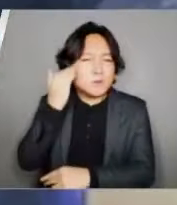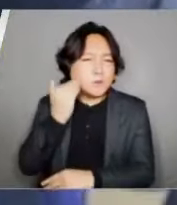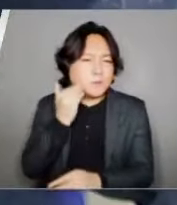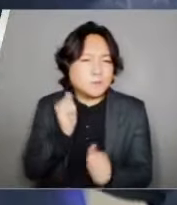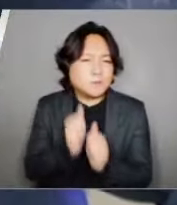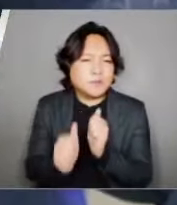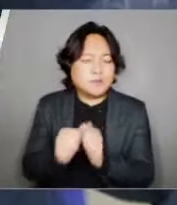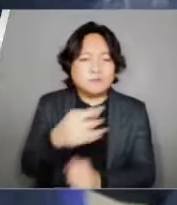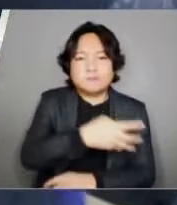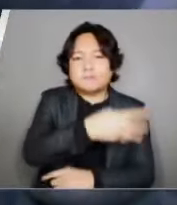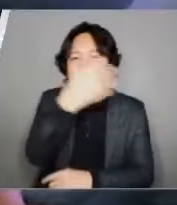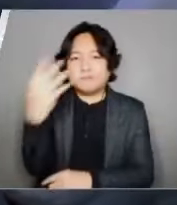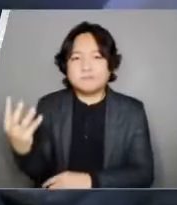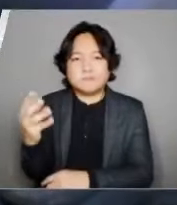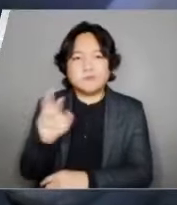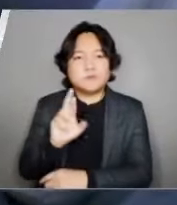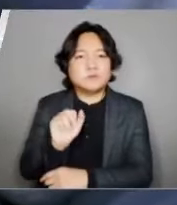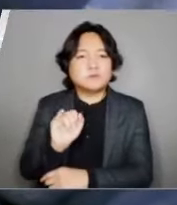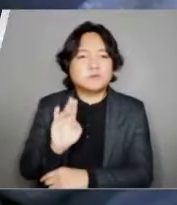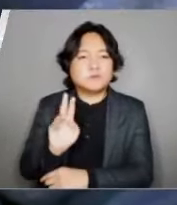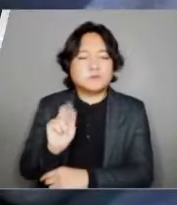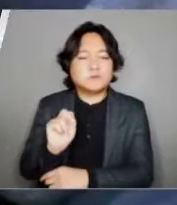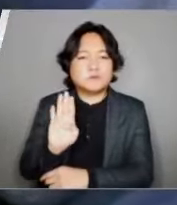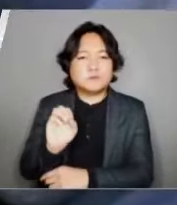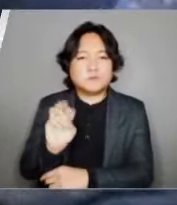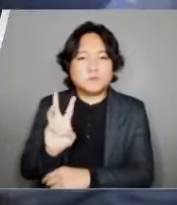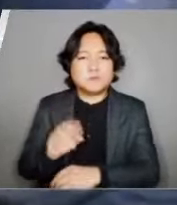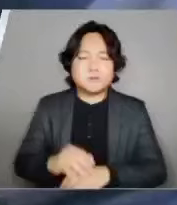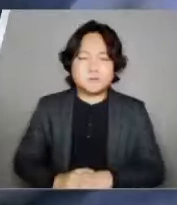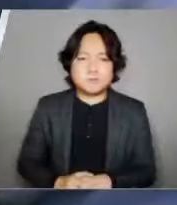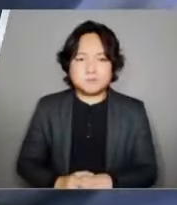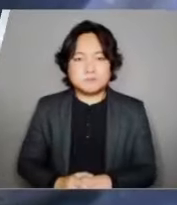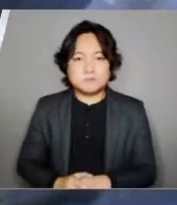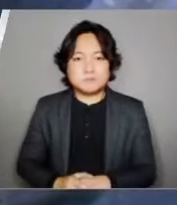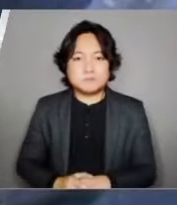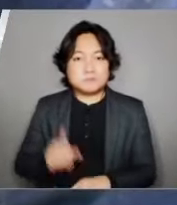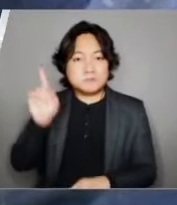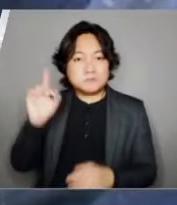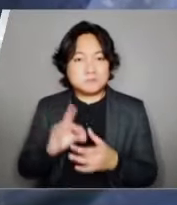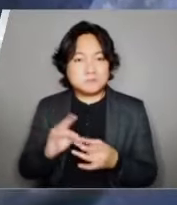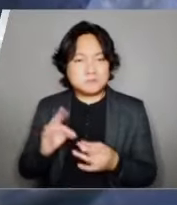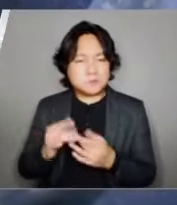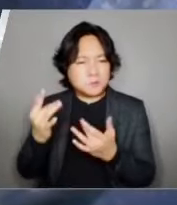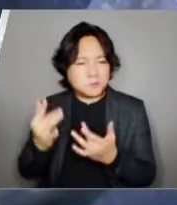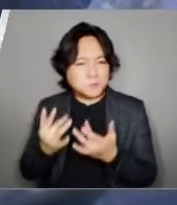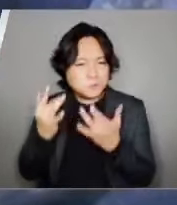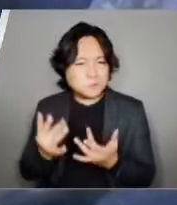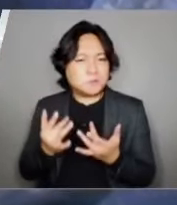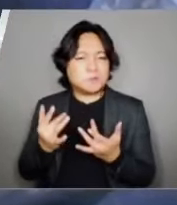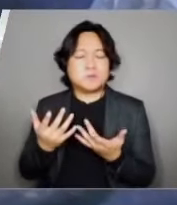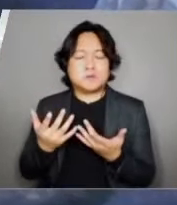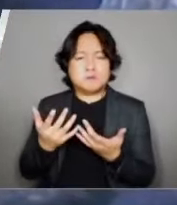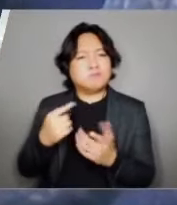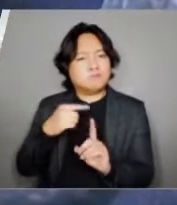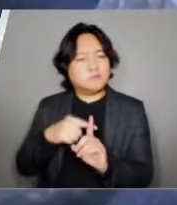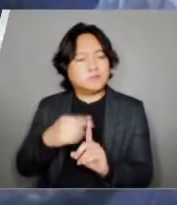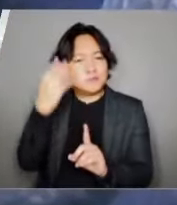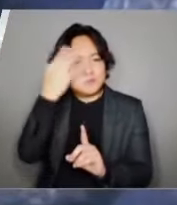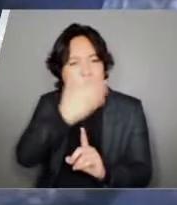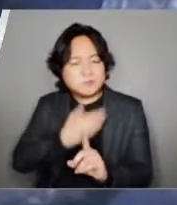movie was kind of kawawa, but at the same time, it's like very beautiful and very warm and